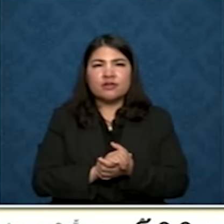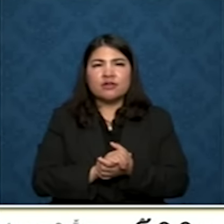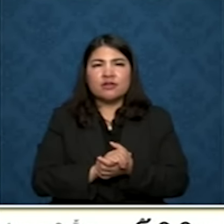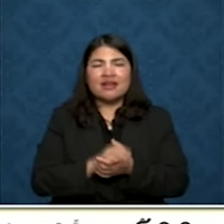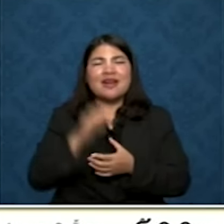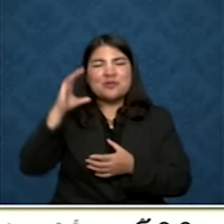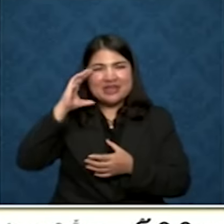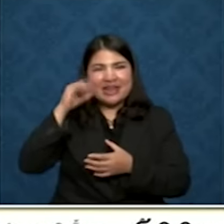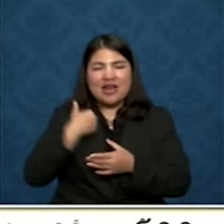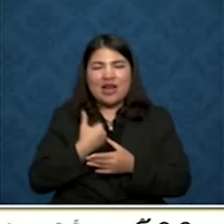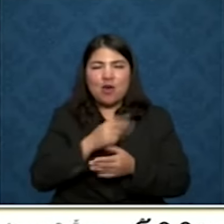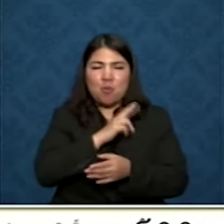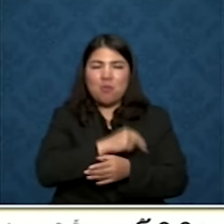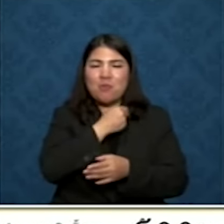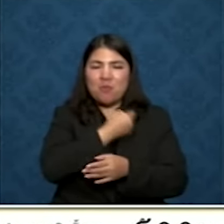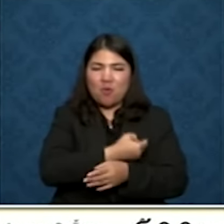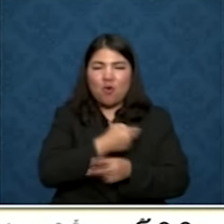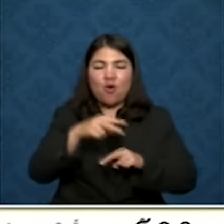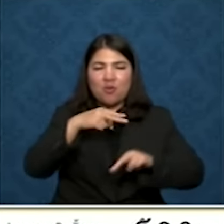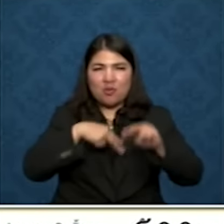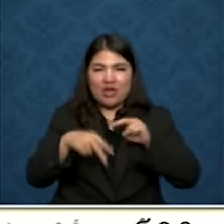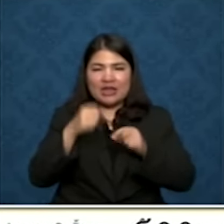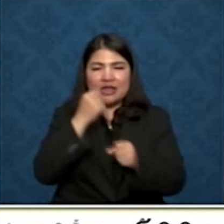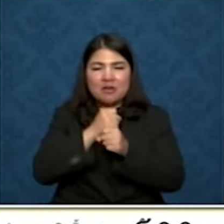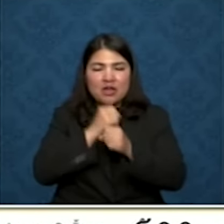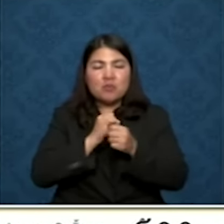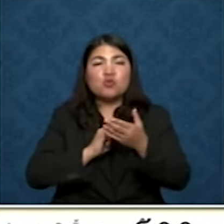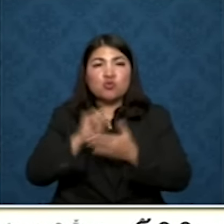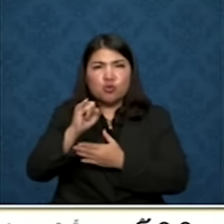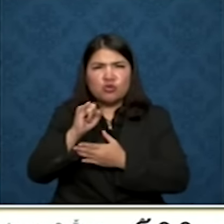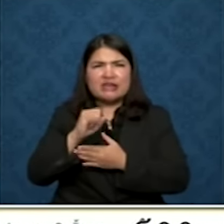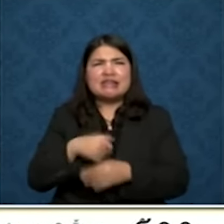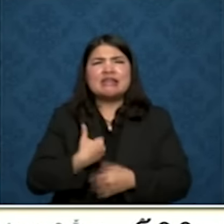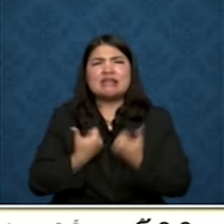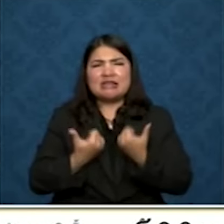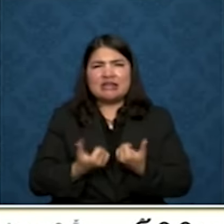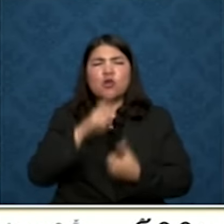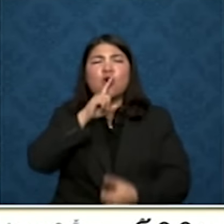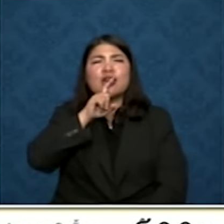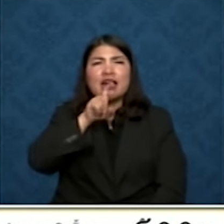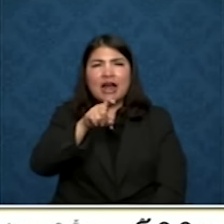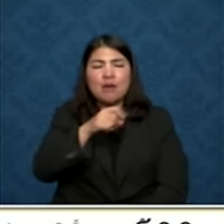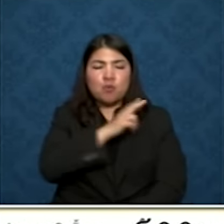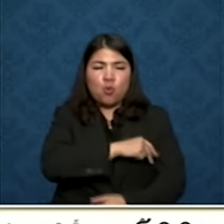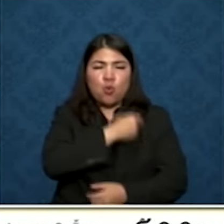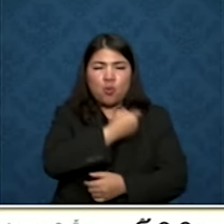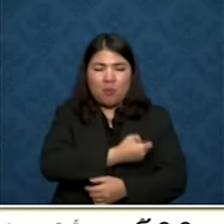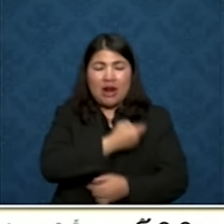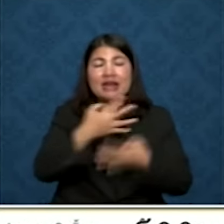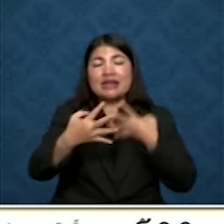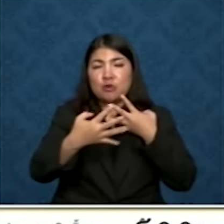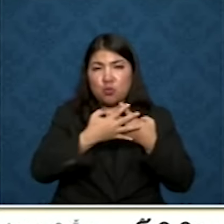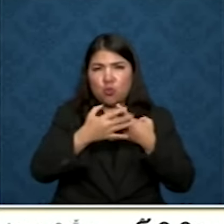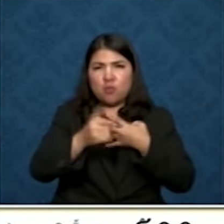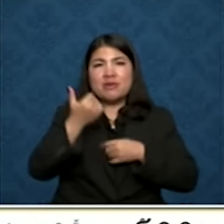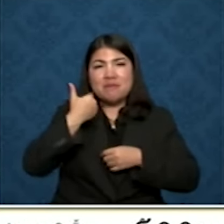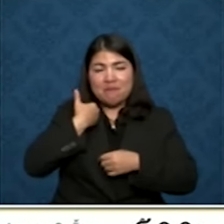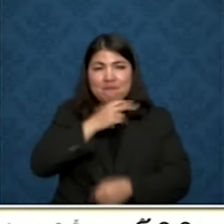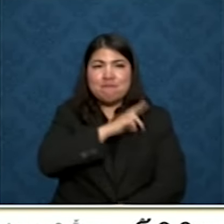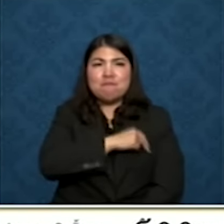หมอเนี่ยประกอบวิชาชีพวิกรรมอย่างถูกต้องทีนี้ต้องถามครับว่าแล้วสรุปโรงพยาบาลราชทัณฑ์มีหมอออโถ